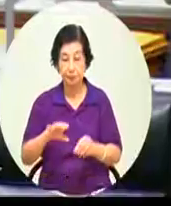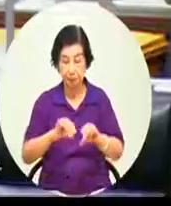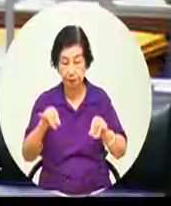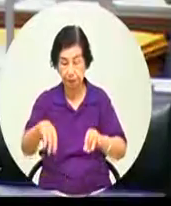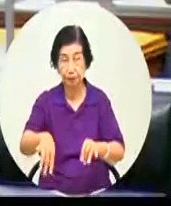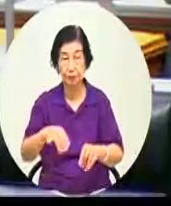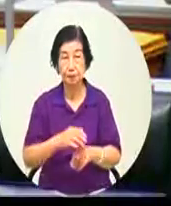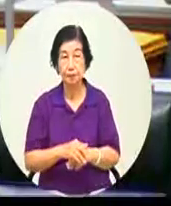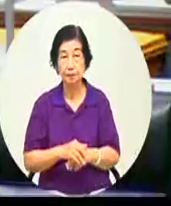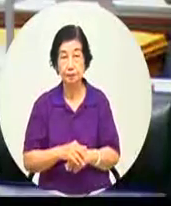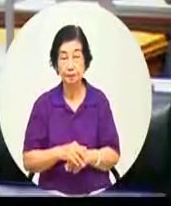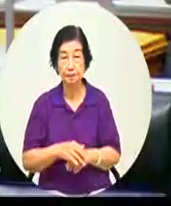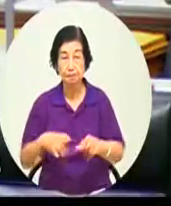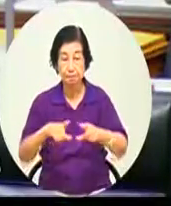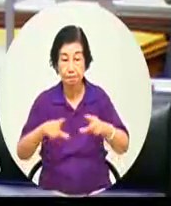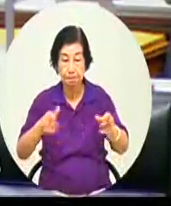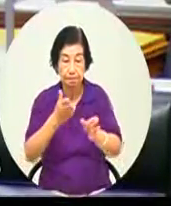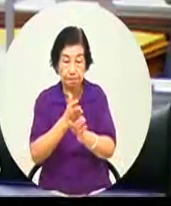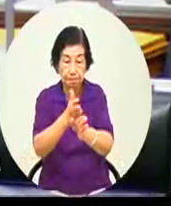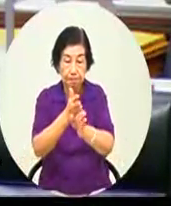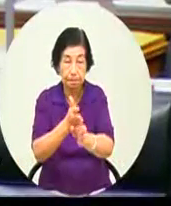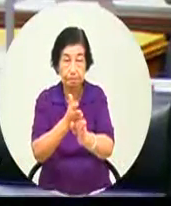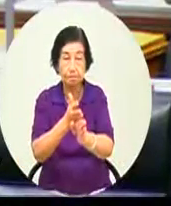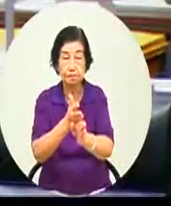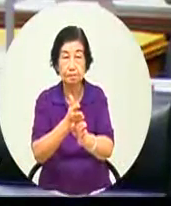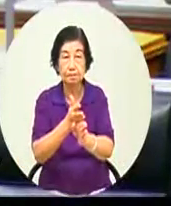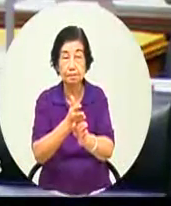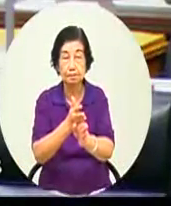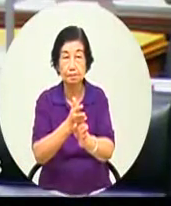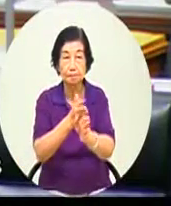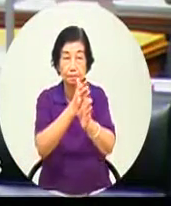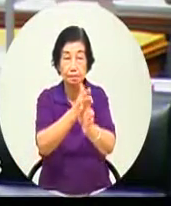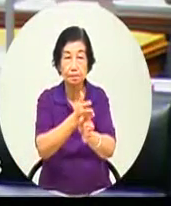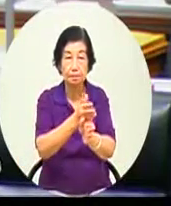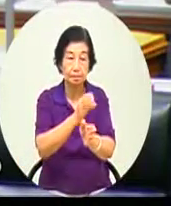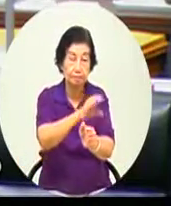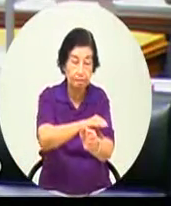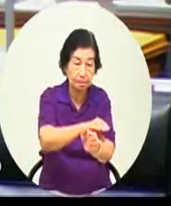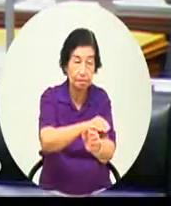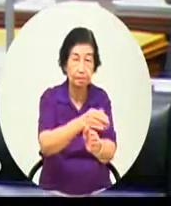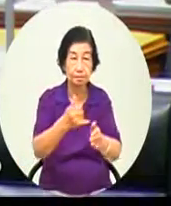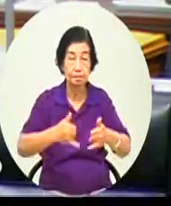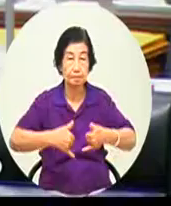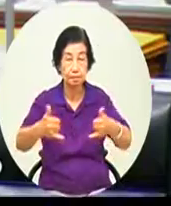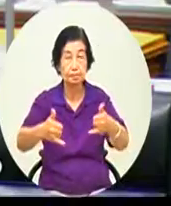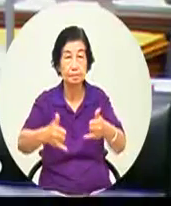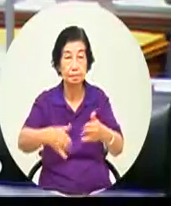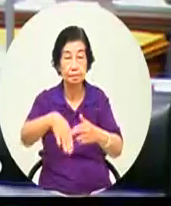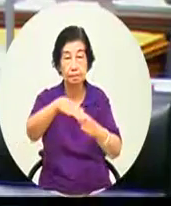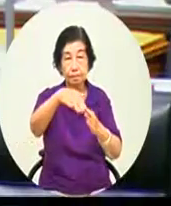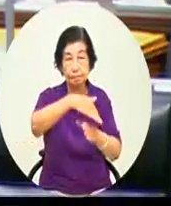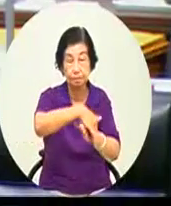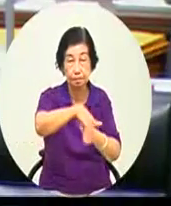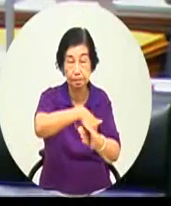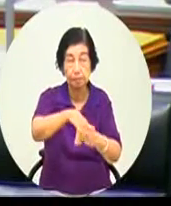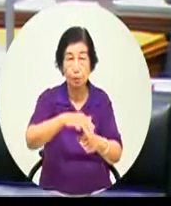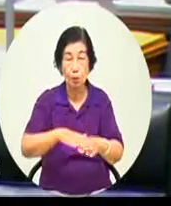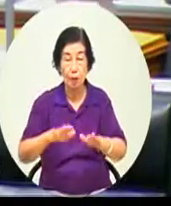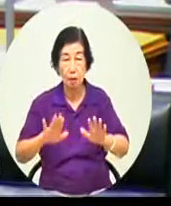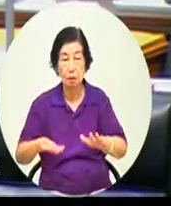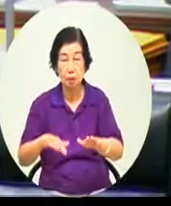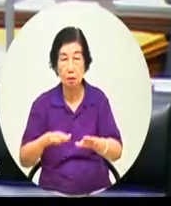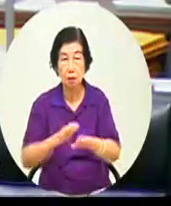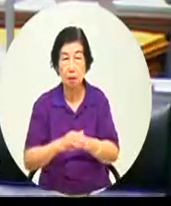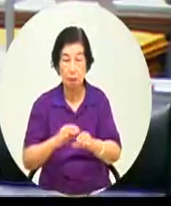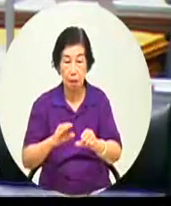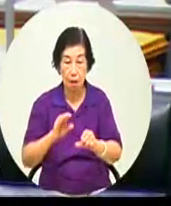多的大型货柜都停在路边， 我知道， 那个就是一个很危险的状况。我们现在都叫人家停车不要并排嘛，对不对？